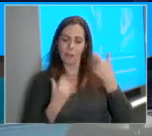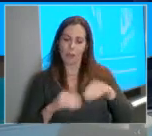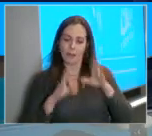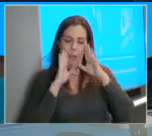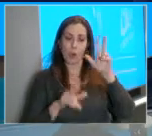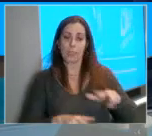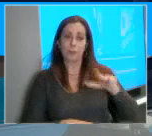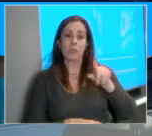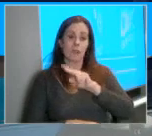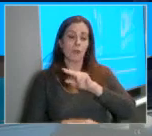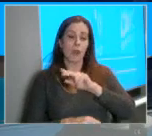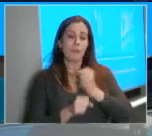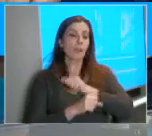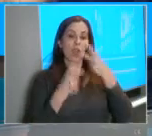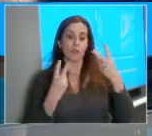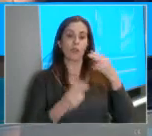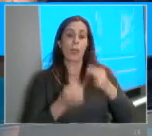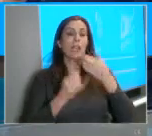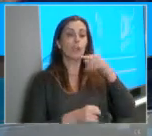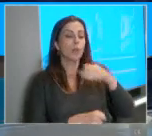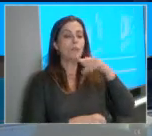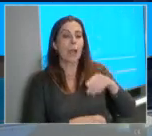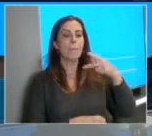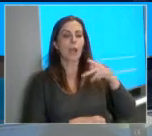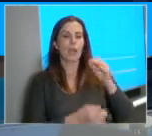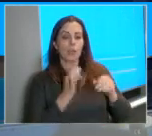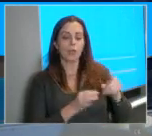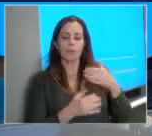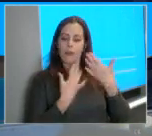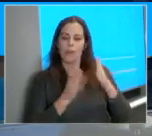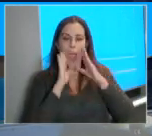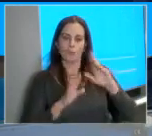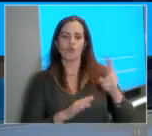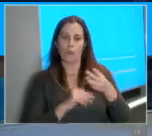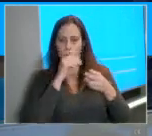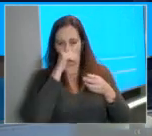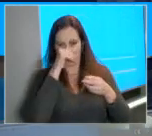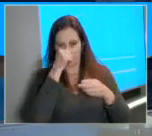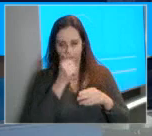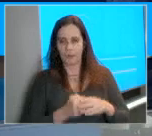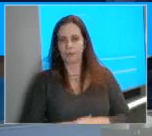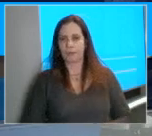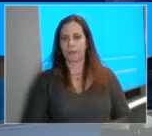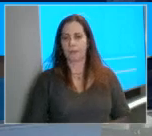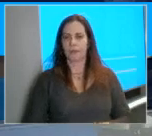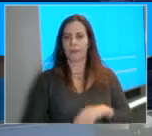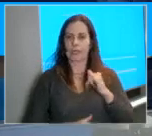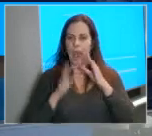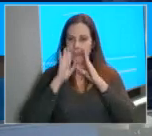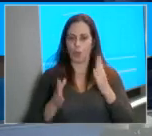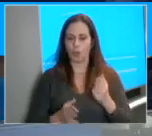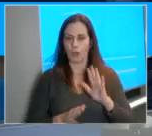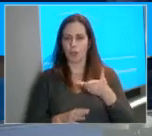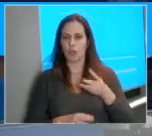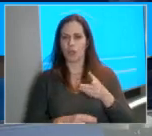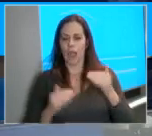הציבור, ולדעתי זו המשימה הכי חשובה של הפרקליטות היום, זה לייצר אמינות מחודשת לאותה מערכת חקירתית. אוקיי. אז זה אמינות. קודם כל,